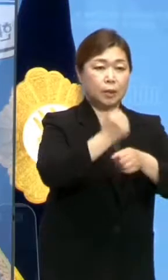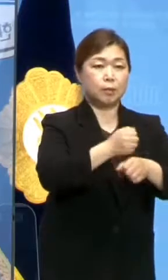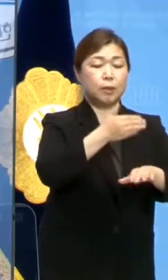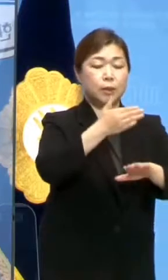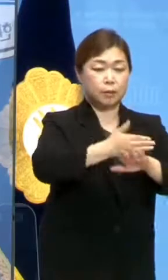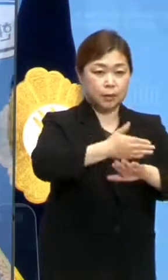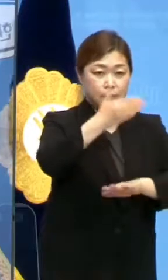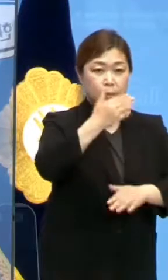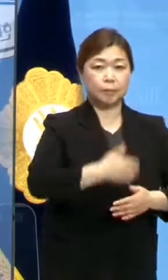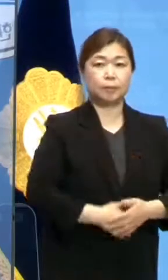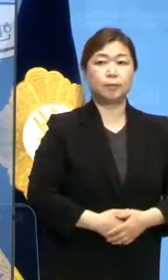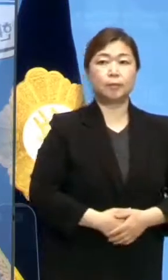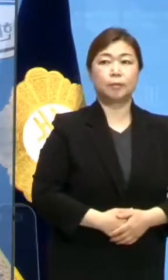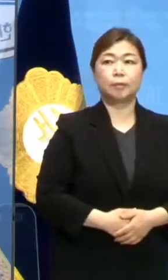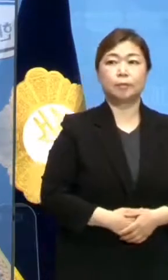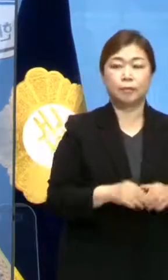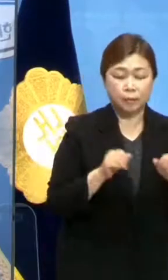감사합니다